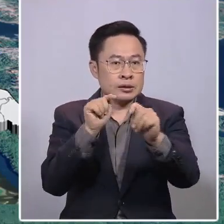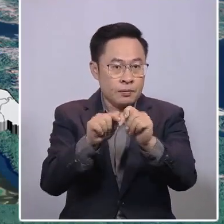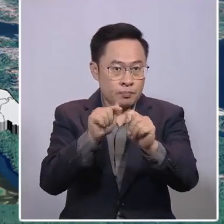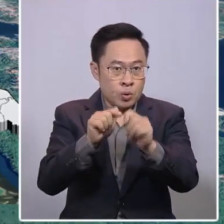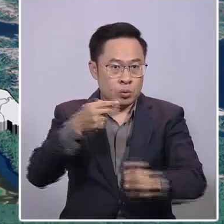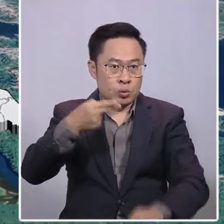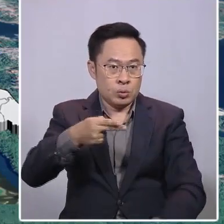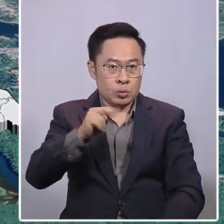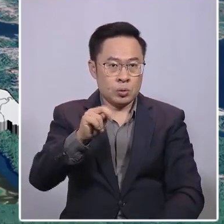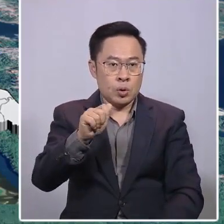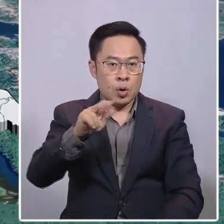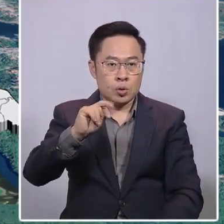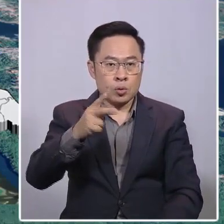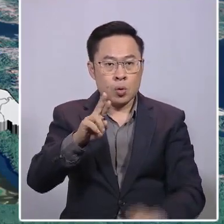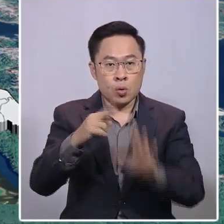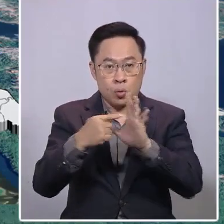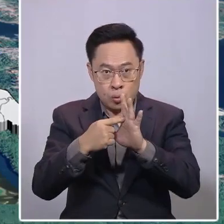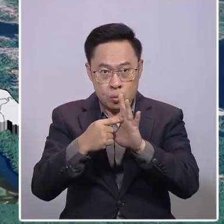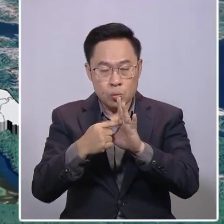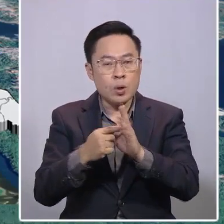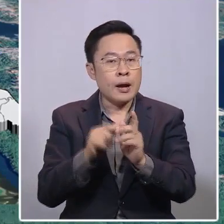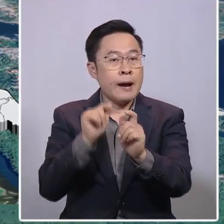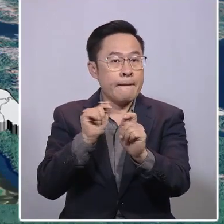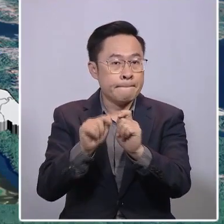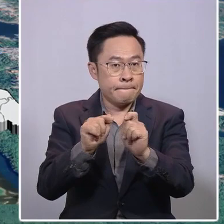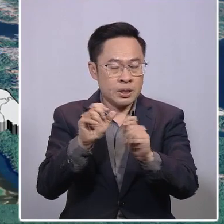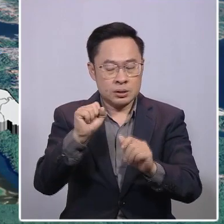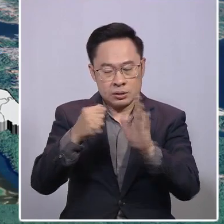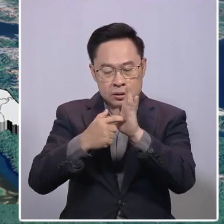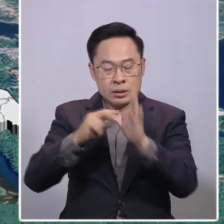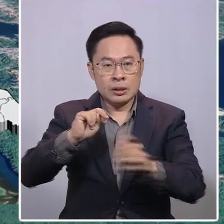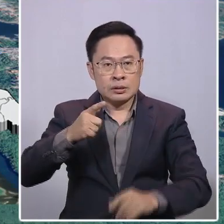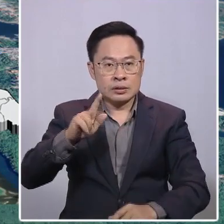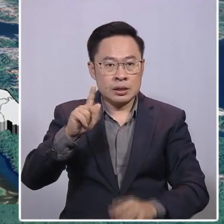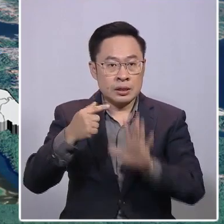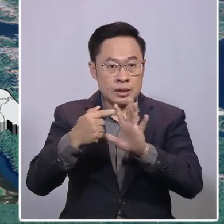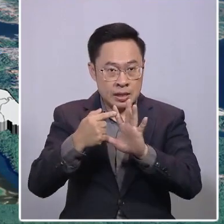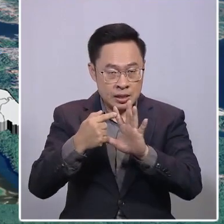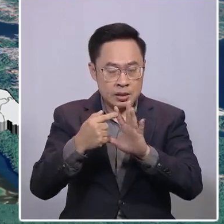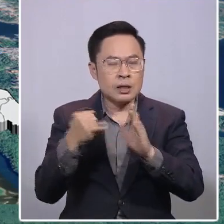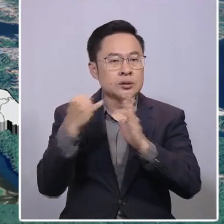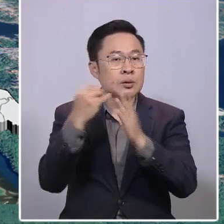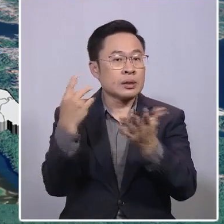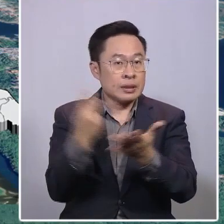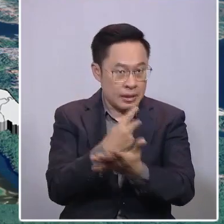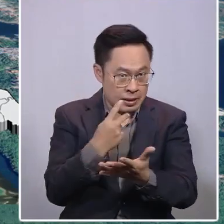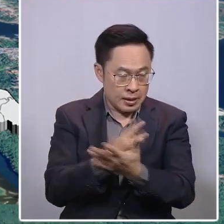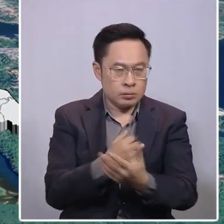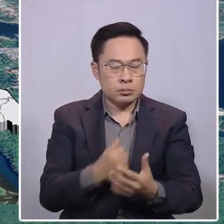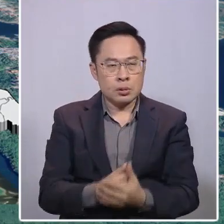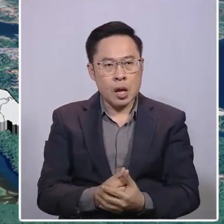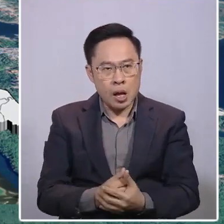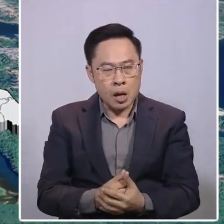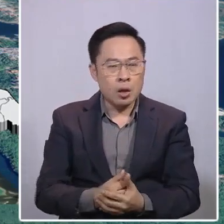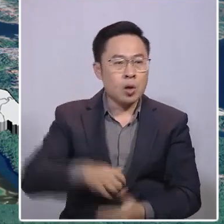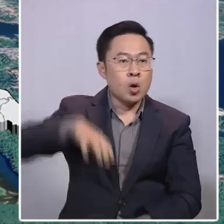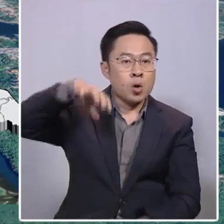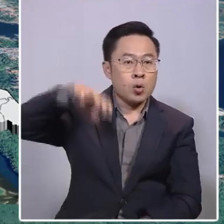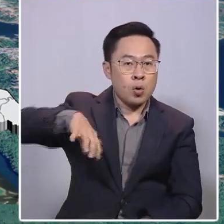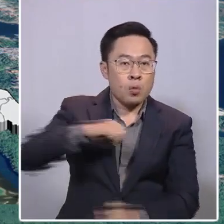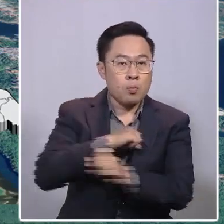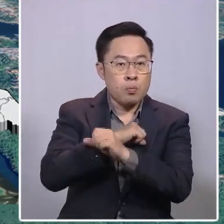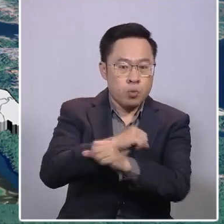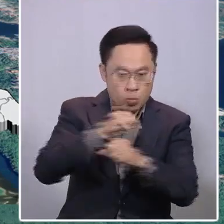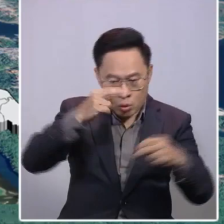รีจังหวัดกาญจนบุรีสาเหตุถามว่าเกิดขึ้นได้อย่างไรนะครับทางด้านของกองเฝ้าระวังแผ่นดินไหวก็ราย